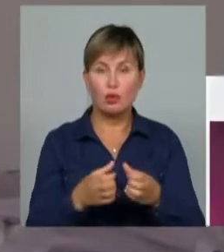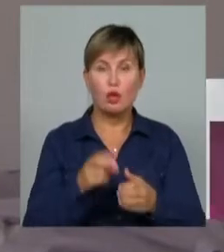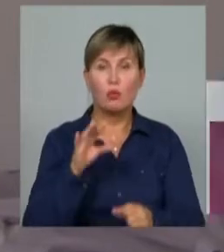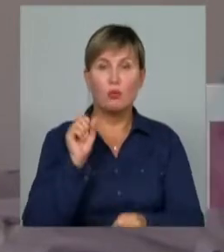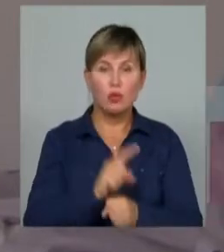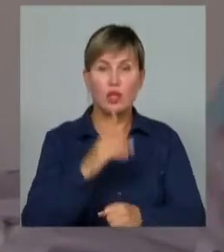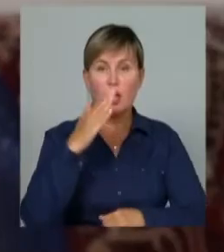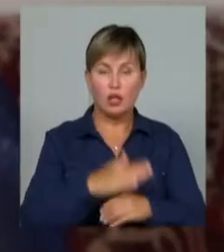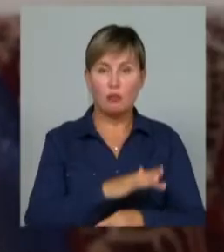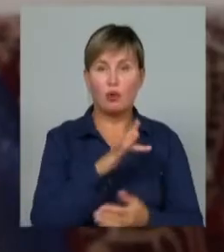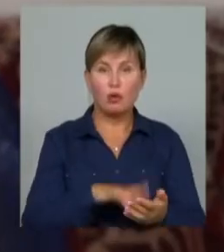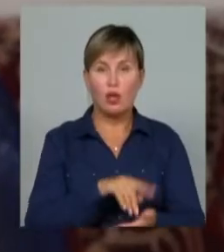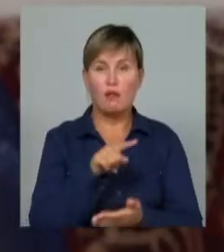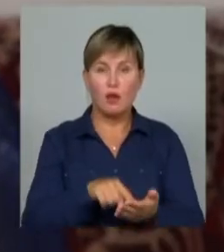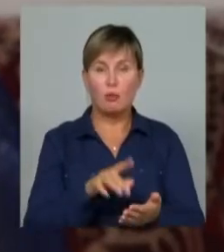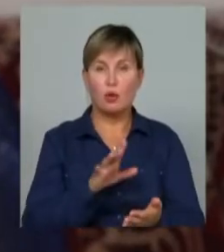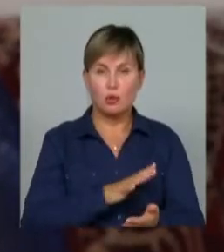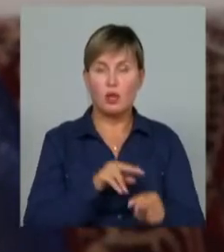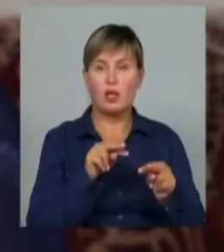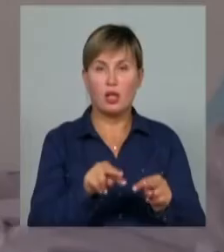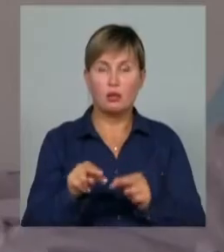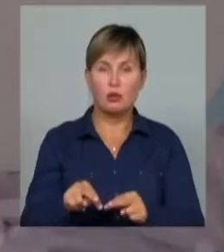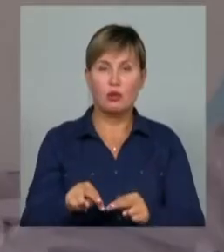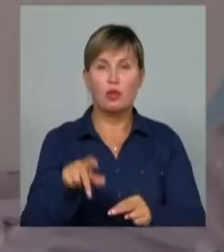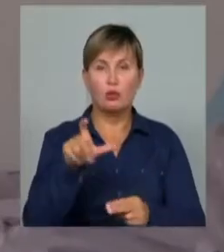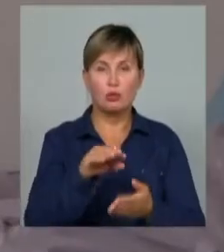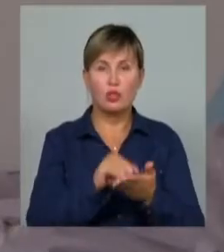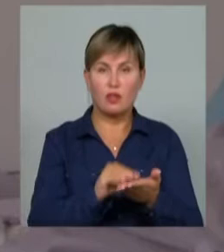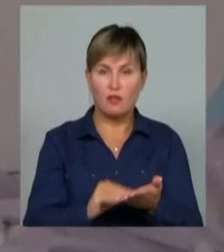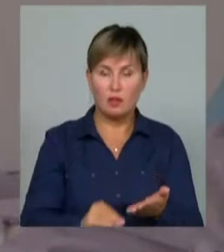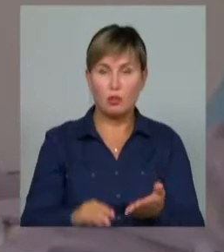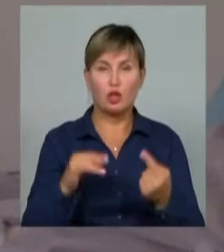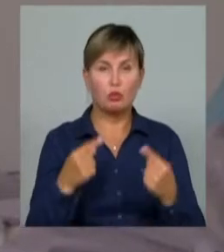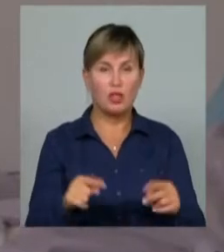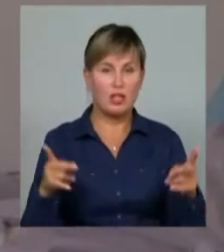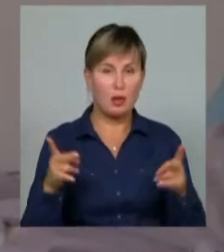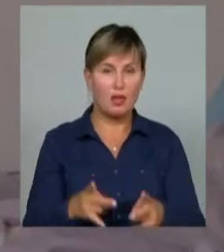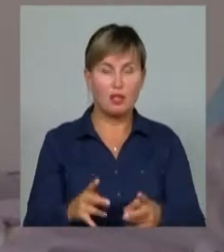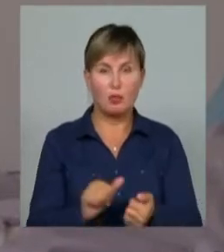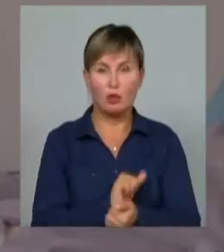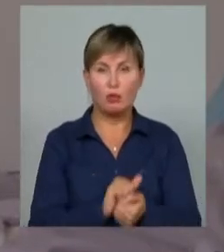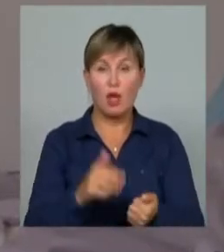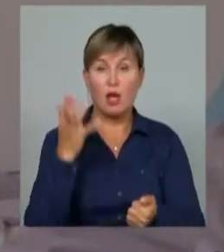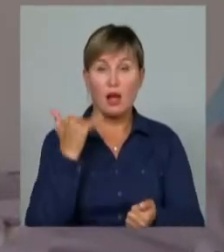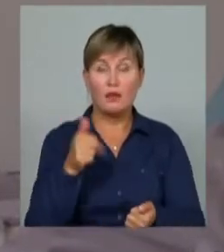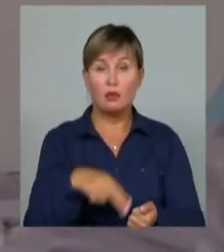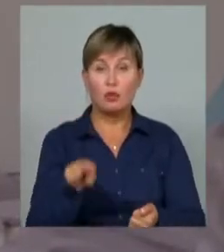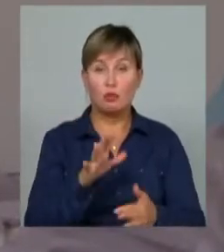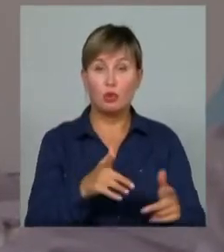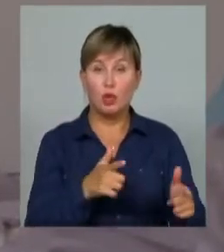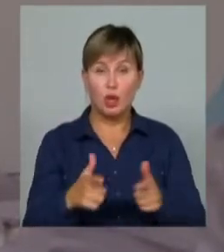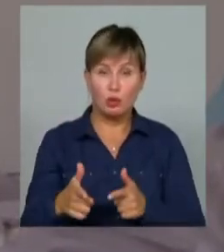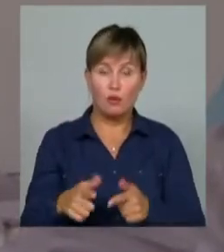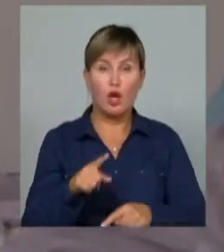поручению акима города вопрос был взят на контроль. Клиент уже заполнил формуляр и другие необходимые документы. Когда удостоверение будет